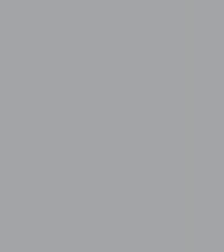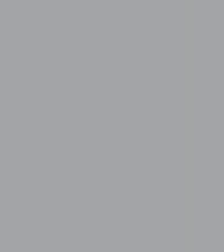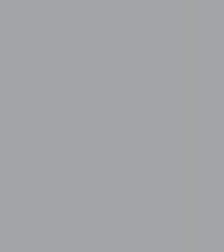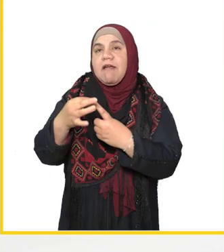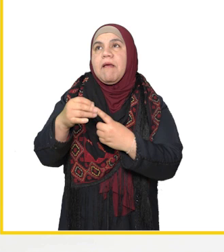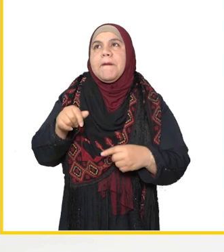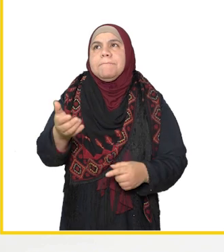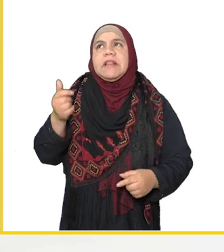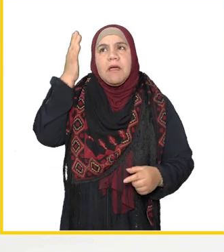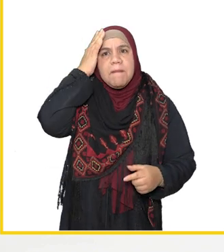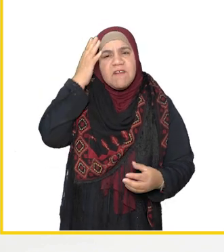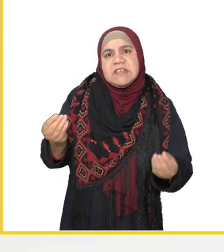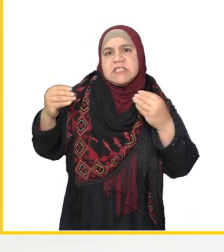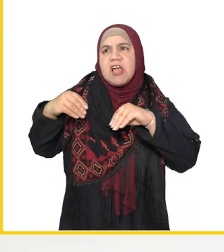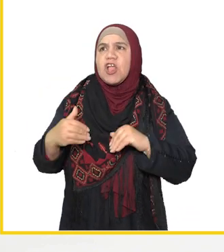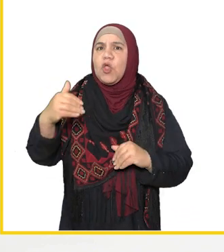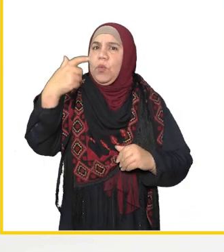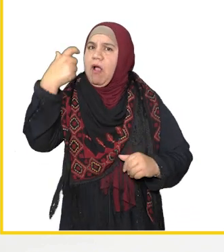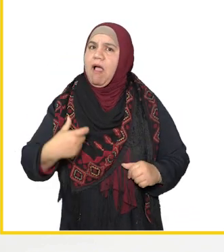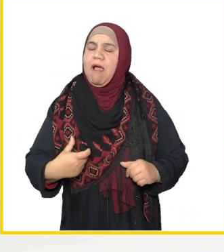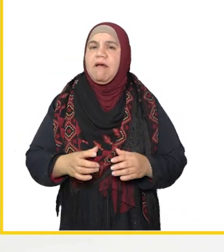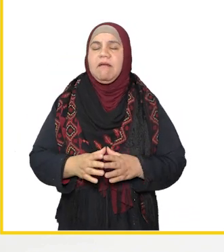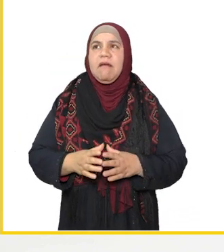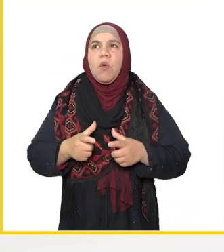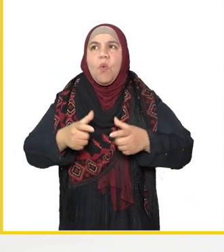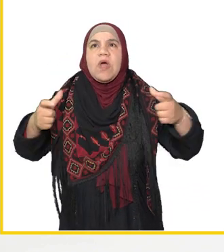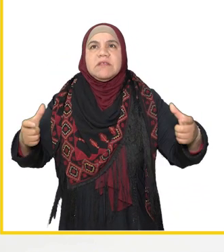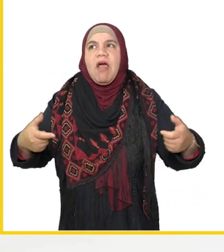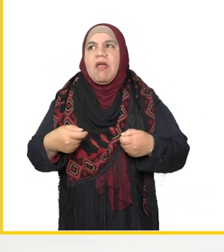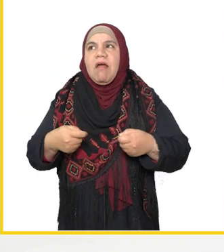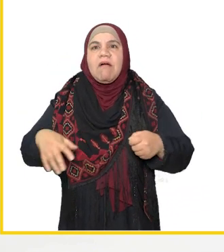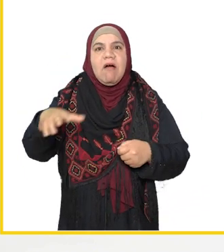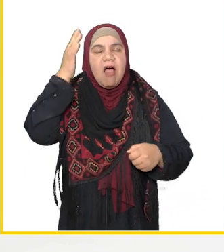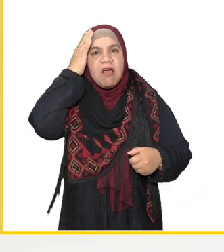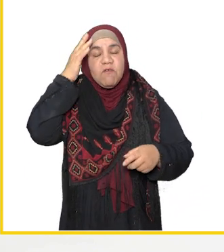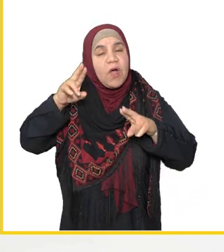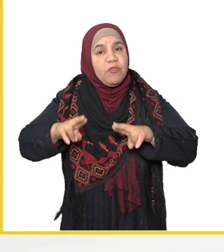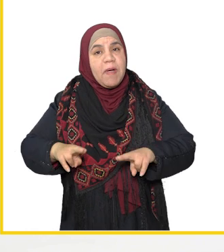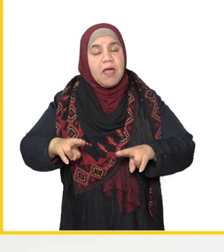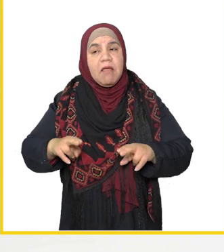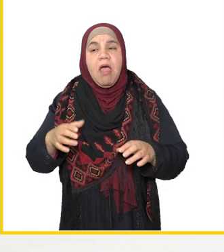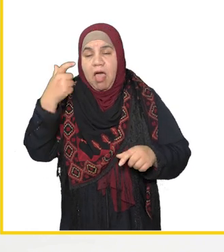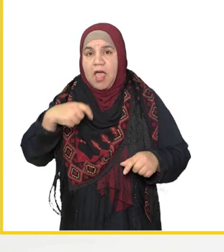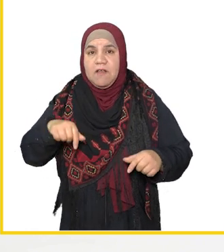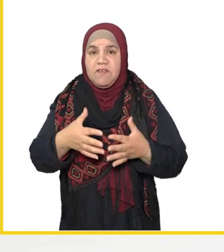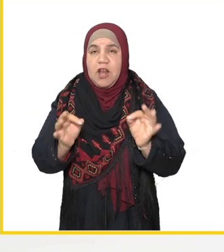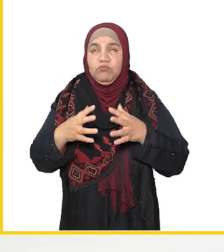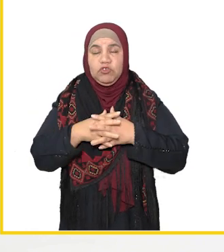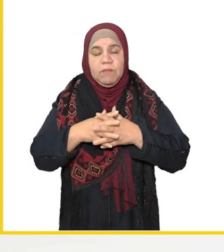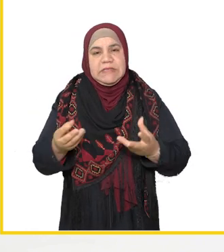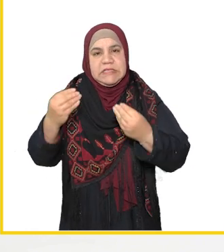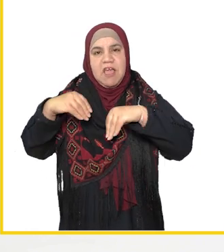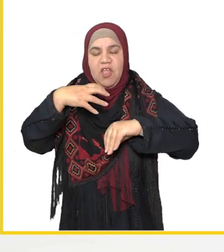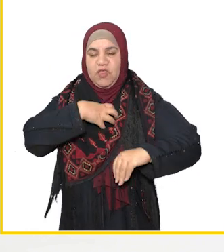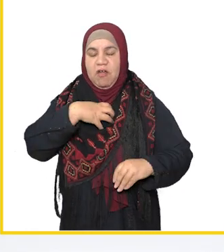عشان يصير في عندي معرفه زياده، اطور من حالي، اوسع دائره علاقاتي، واثبت حالي بالمجتمع